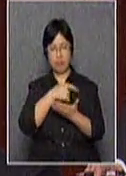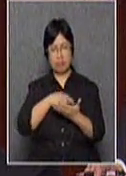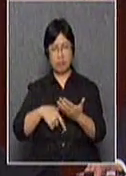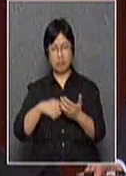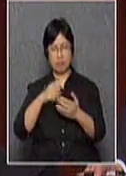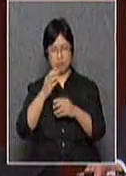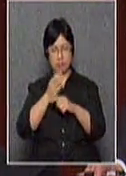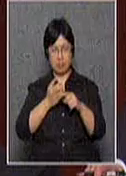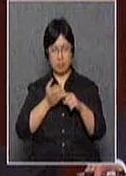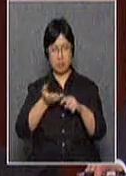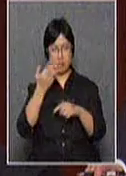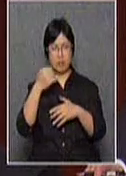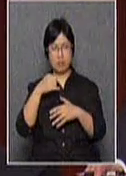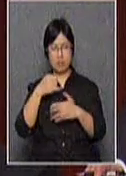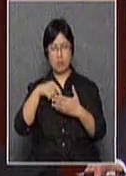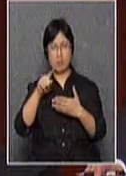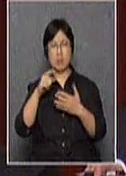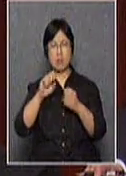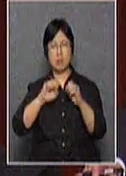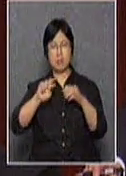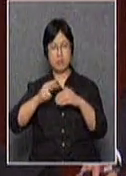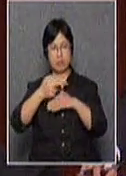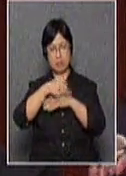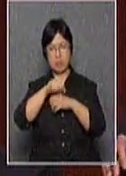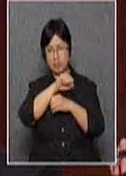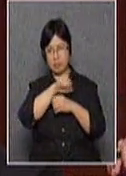以過半數贊成。我宣布修正案被否決。